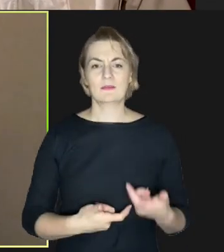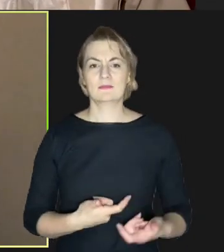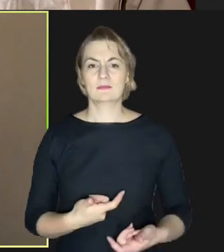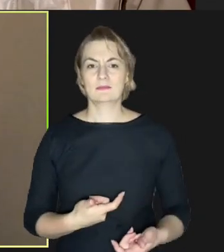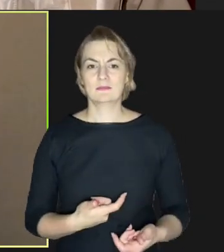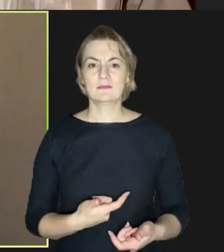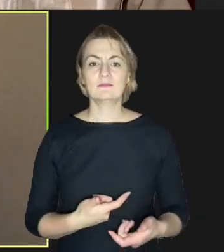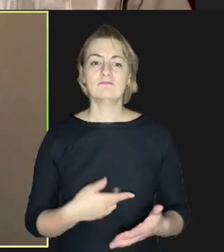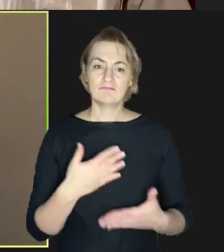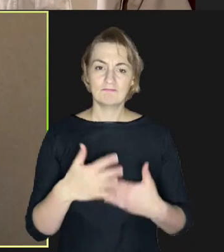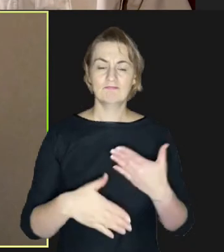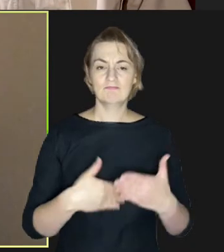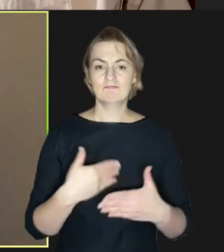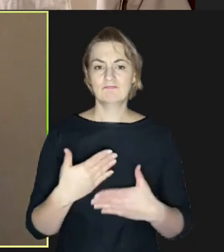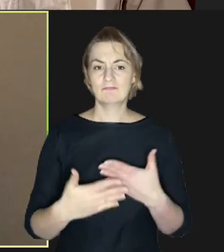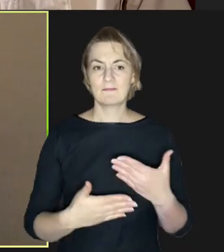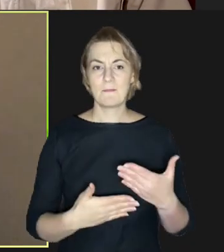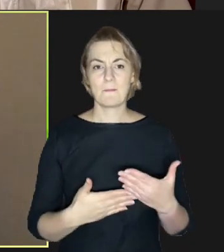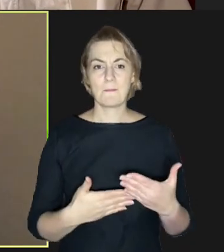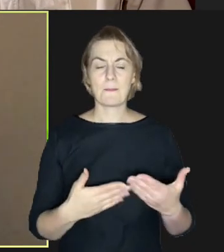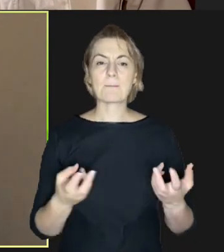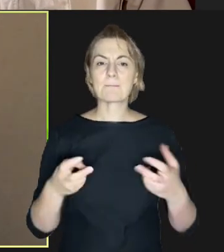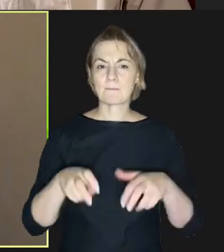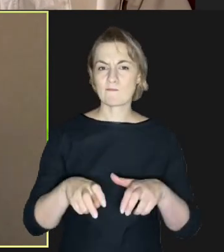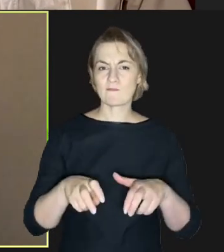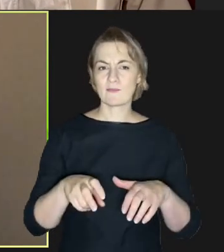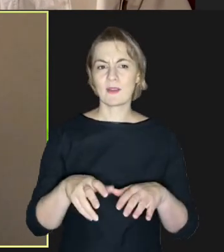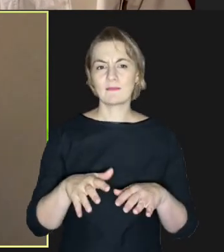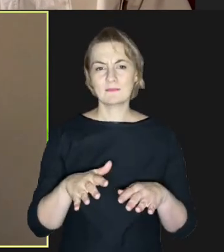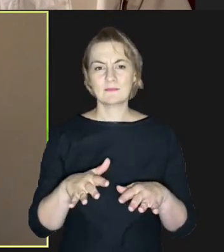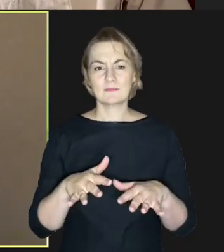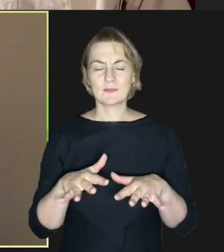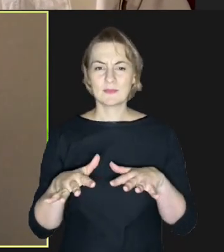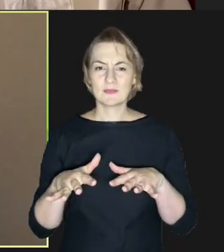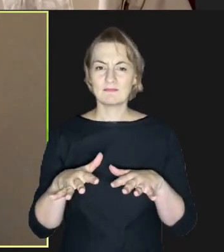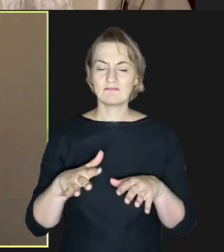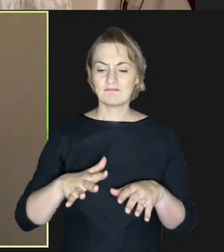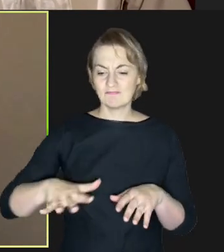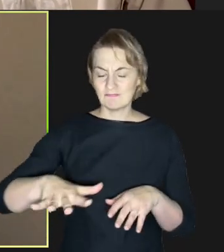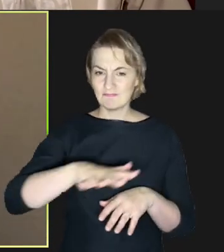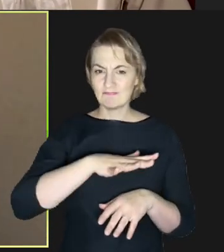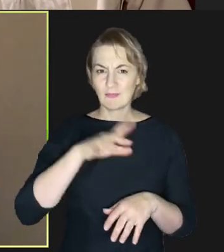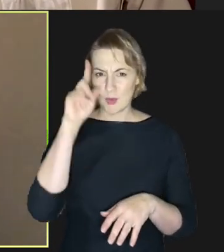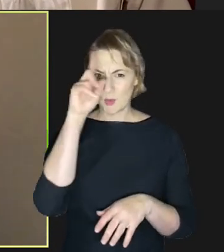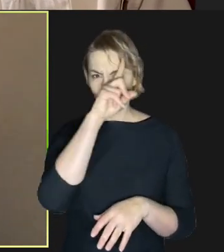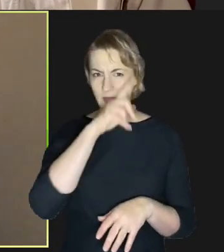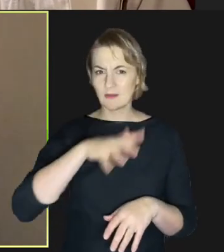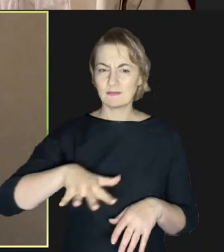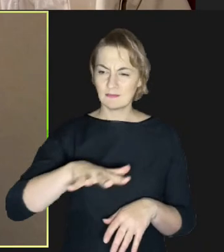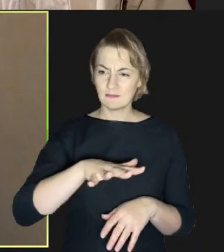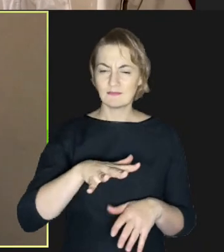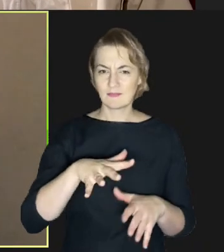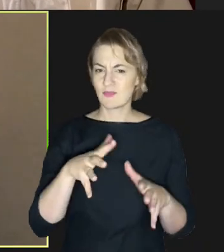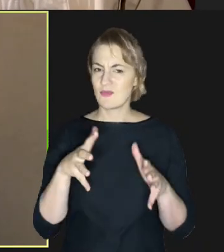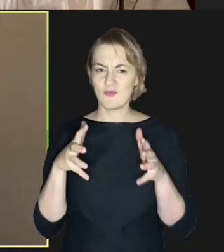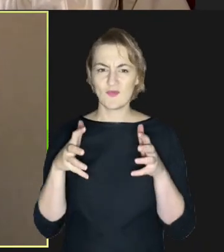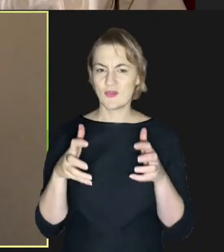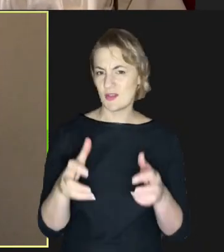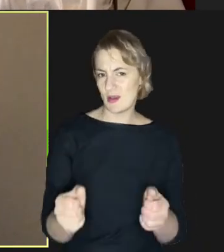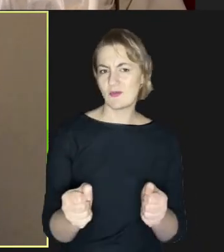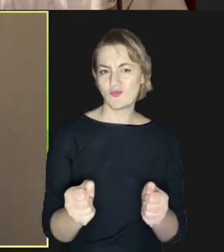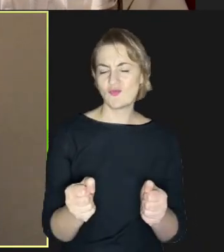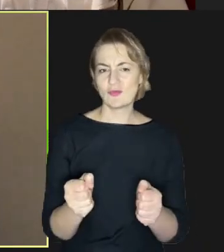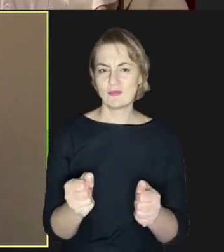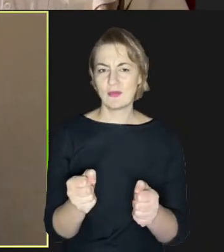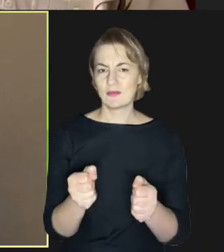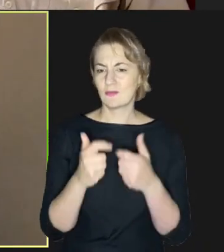to wówczas powstanie jakaś taka masa krytyczna, która może, jak sądzę, zatrzymać ten